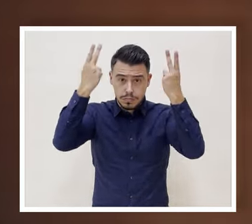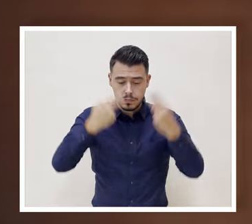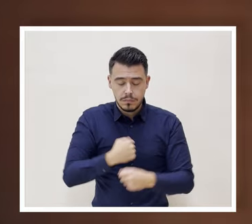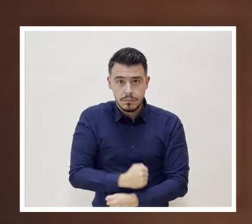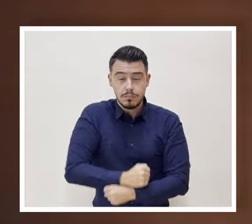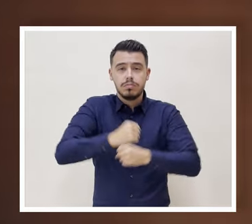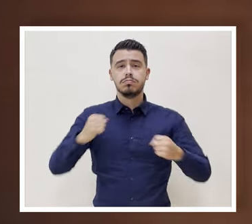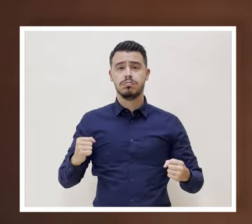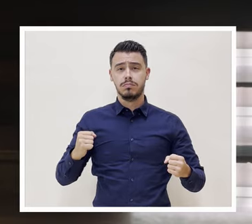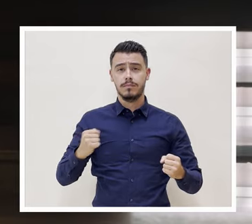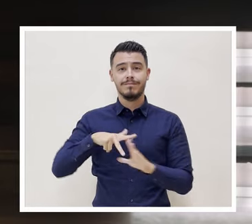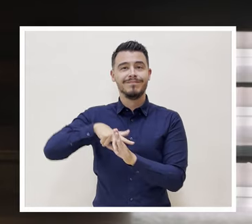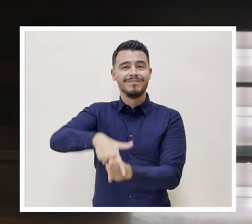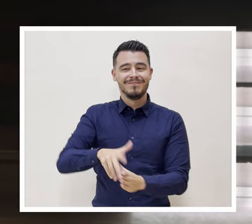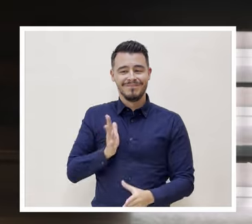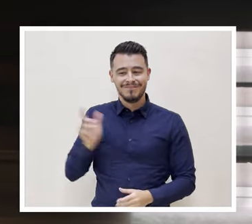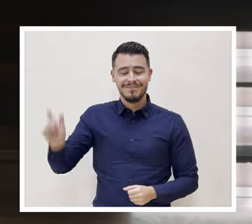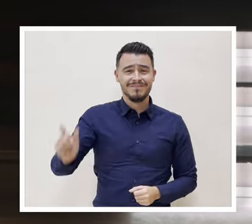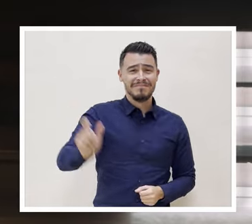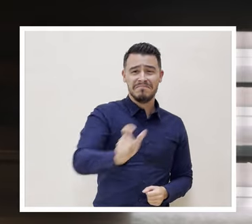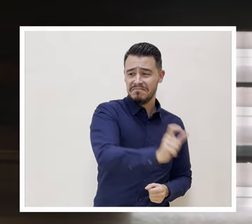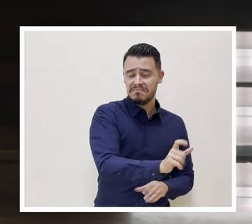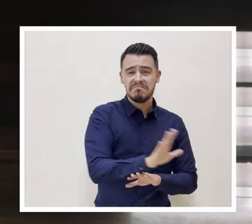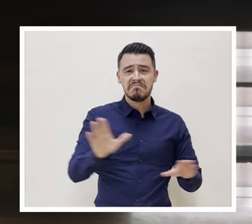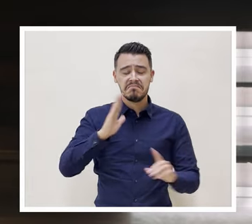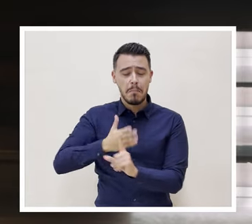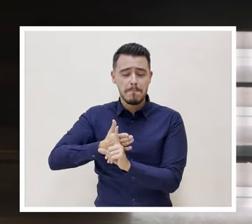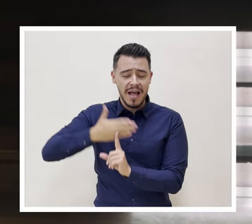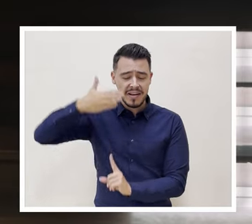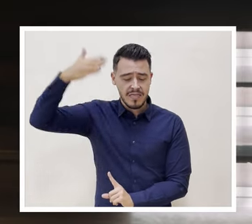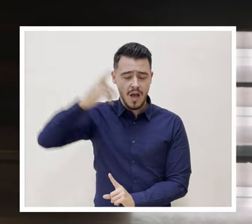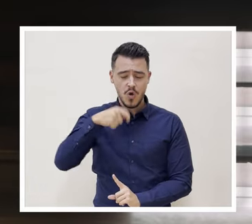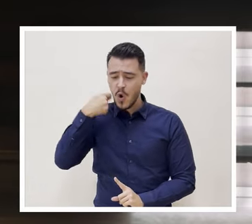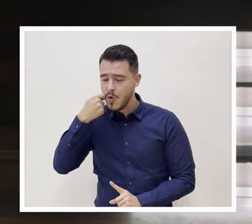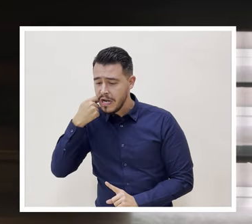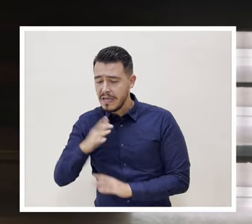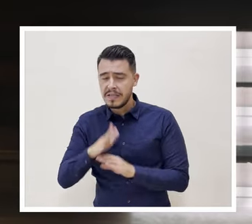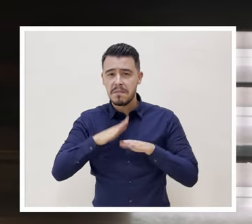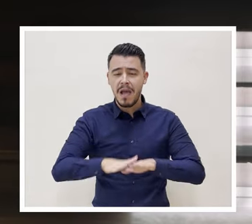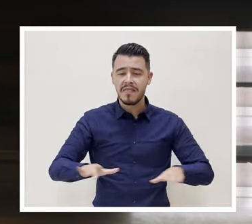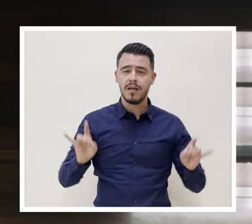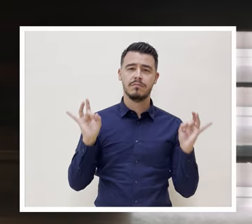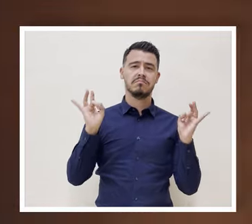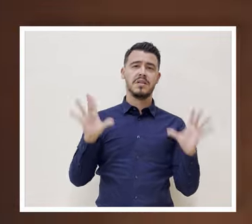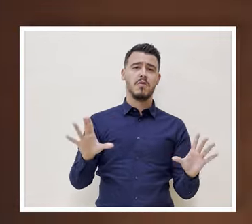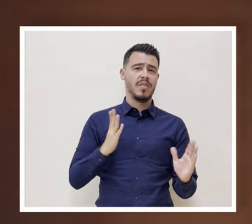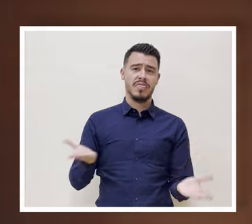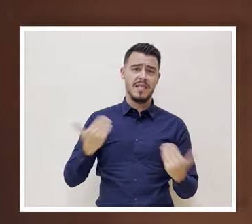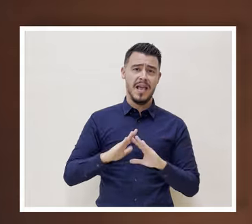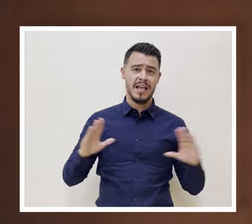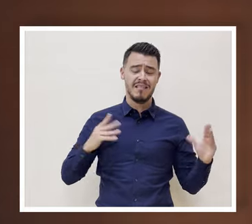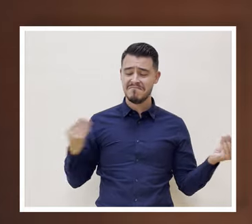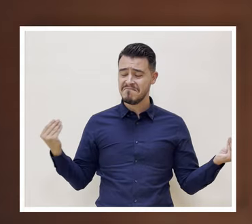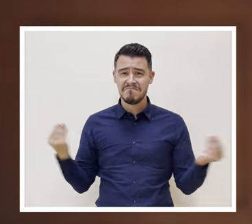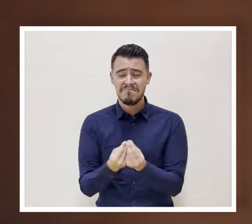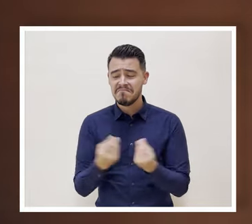του. Οι σκλαβωμένοι Έλληνες δεν ορίζουν πλέον πατρίδα, γονείς, παιδιά. Μα δεν